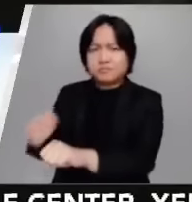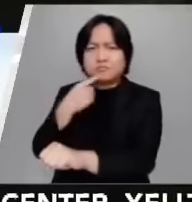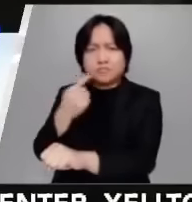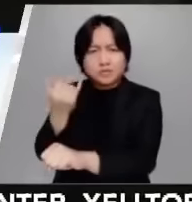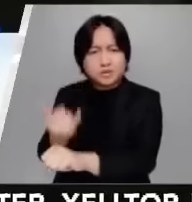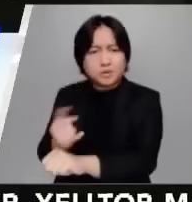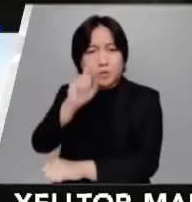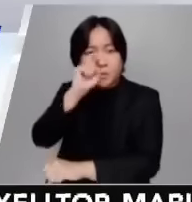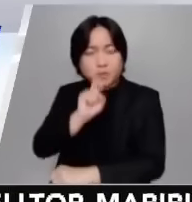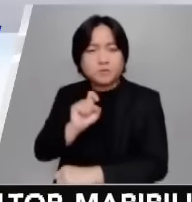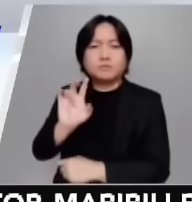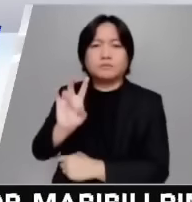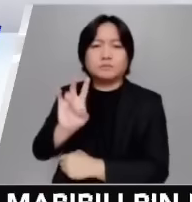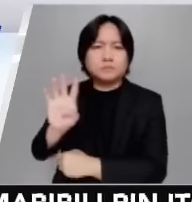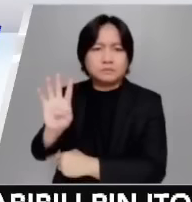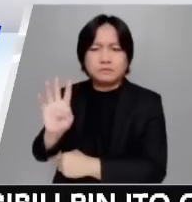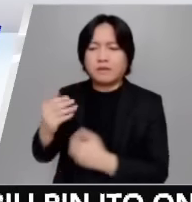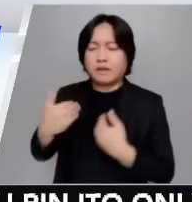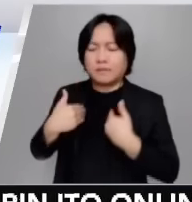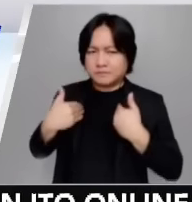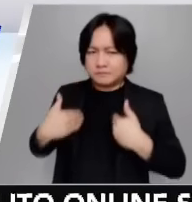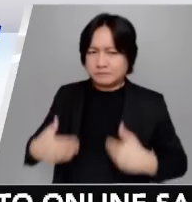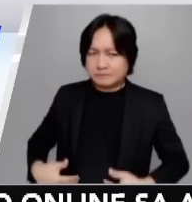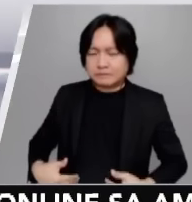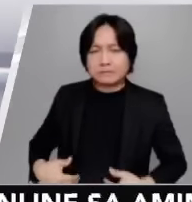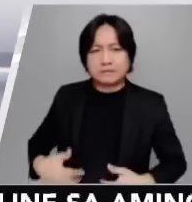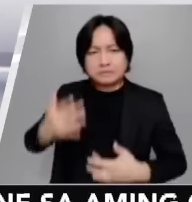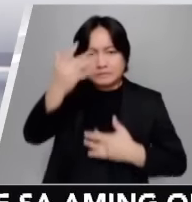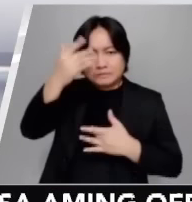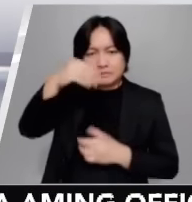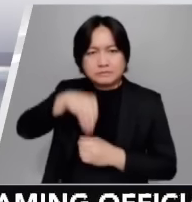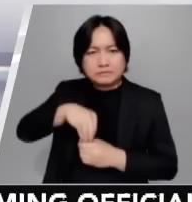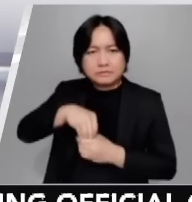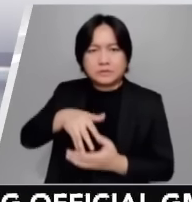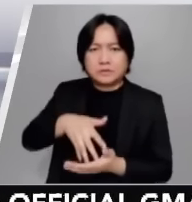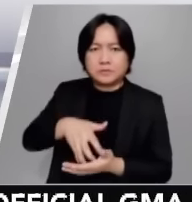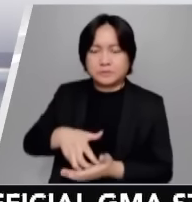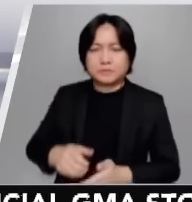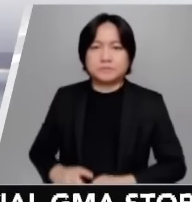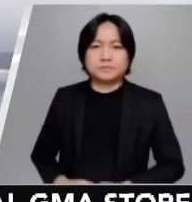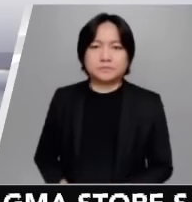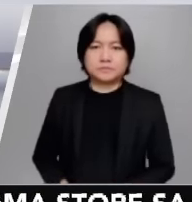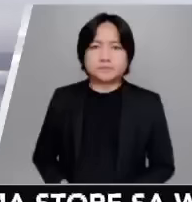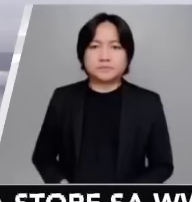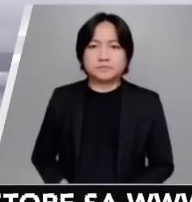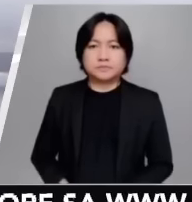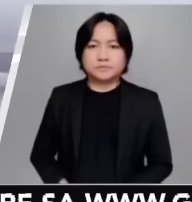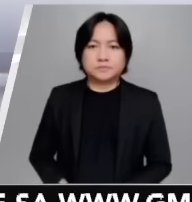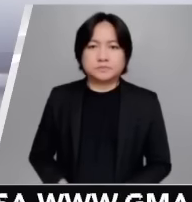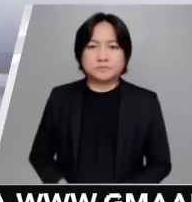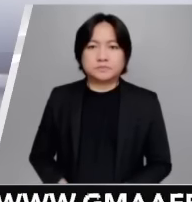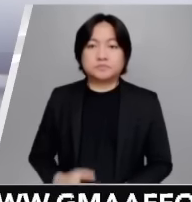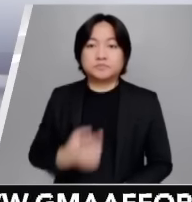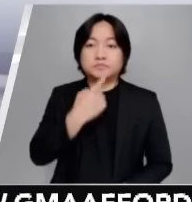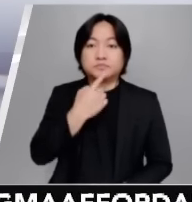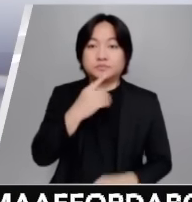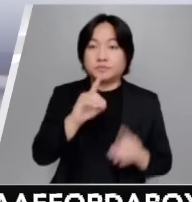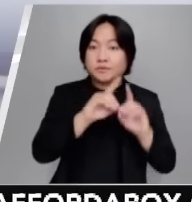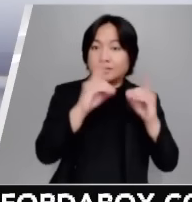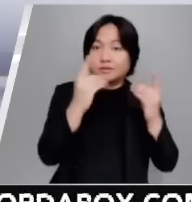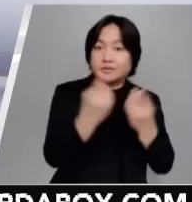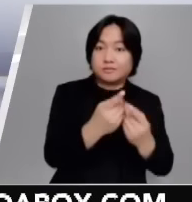has a health condition pero ang defense department tututulan daw angyong ilipat sa AFP ang kustodiya ni Kiboy may mga